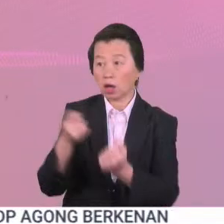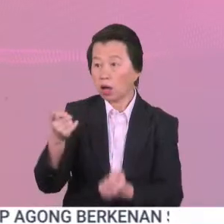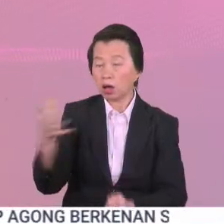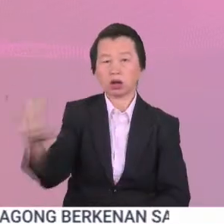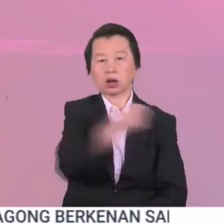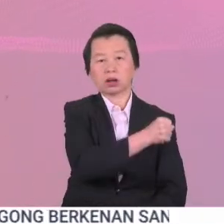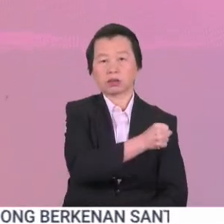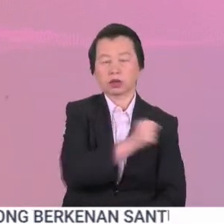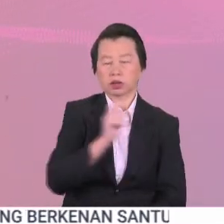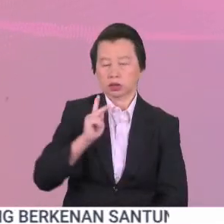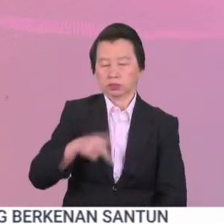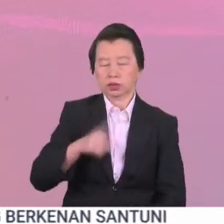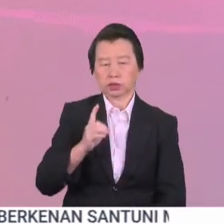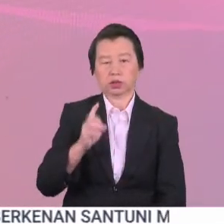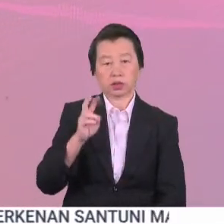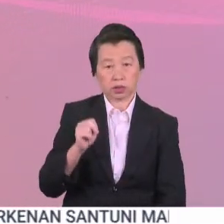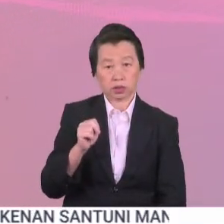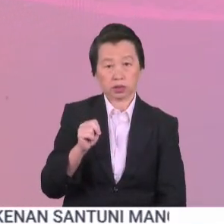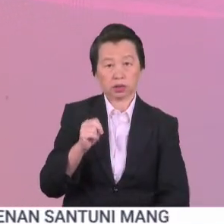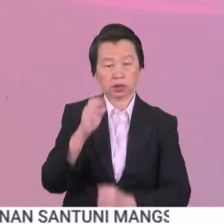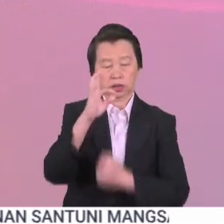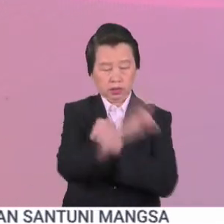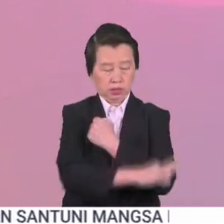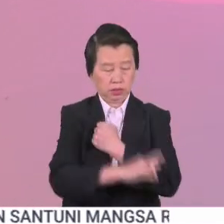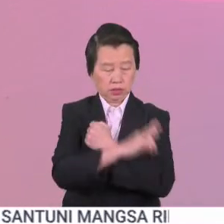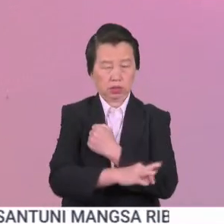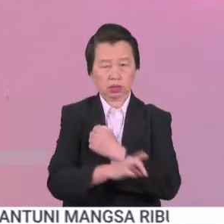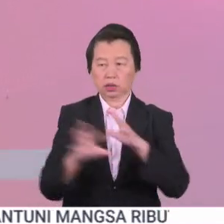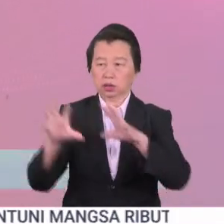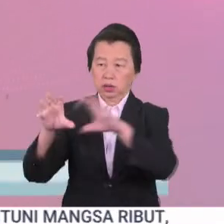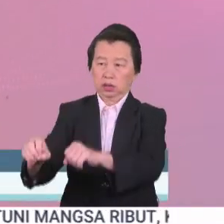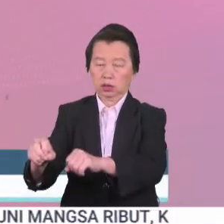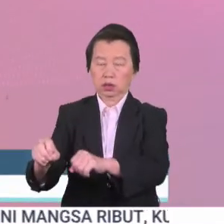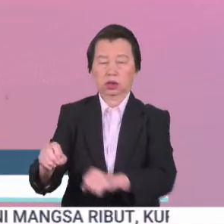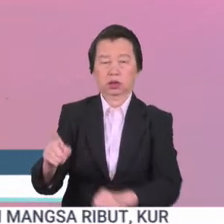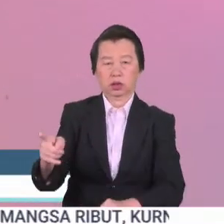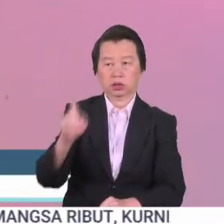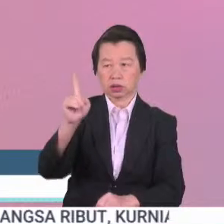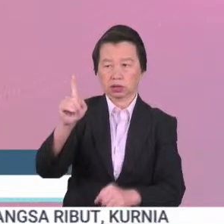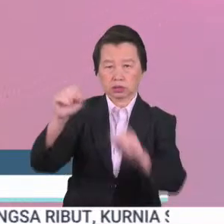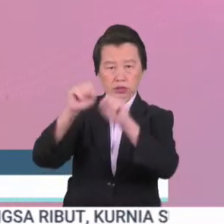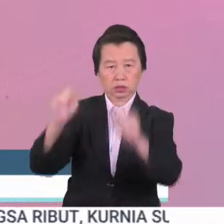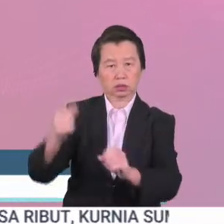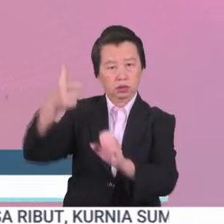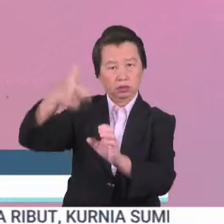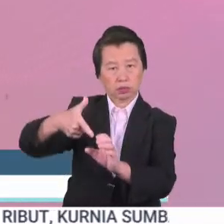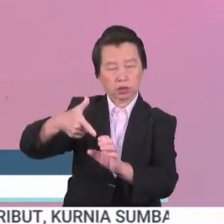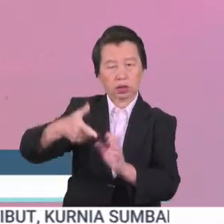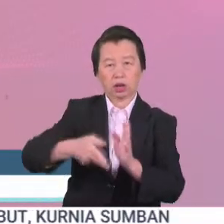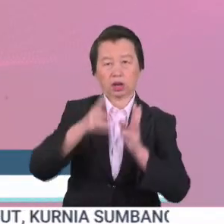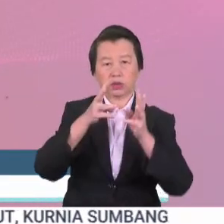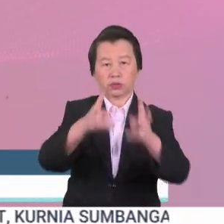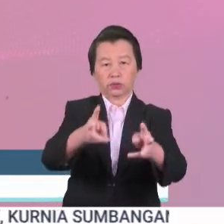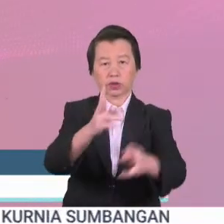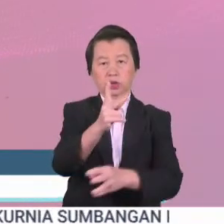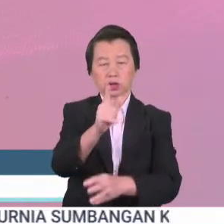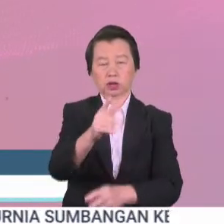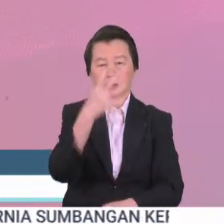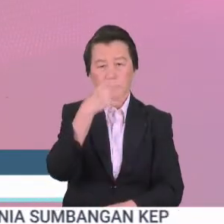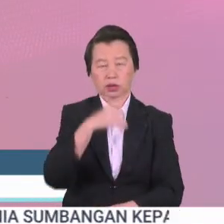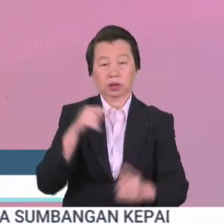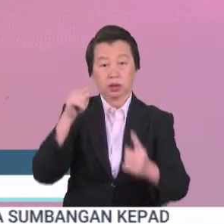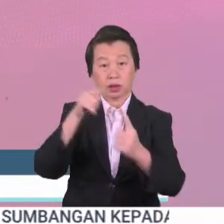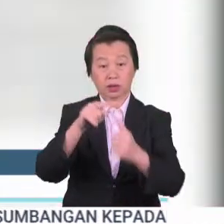Perdagangan dalam negeri dan kosar hidup kpdn Negeri 9 dalam serbuan op di sebuah stesen minyak di lebuhraya Kuala Lumpur Seremban